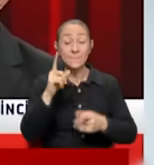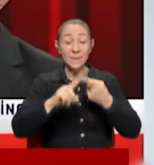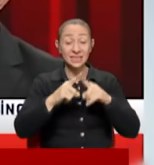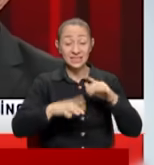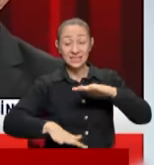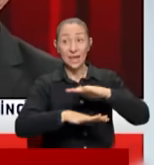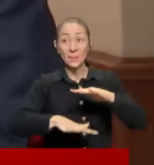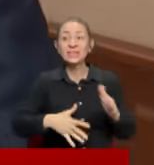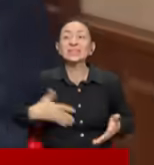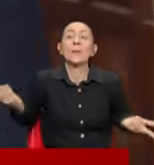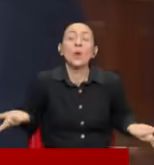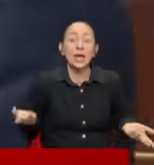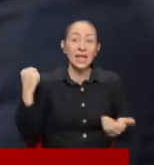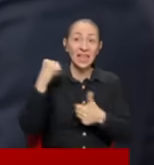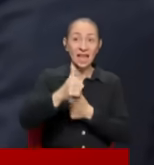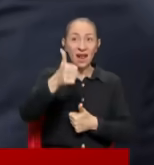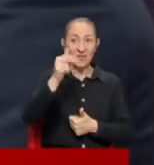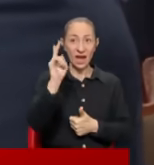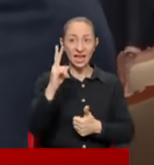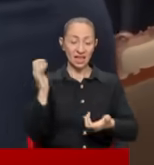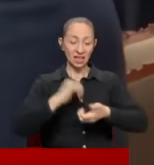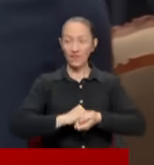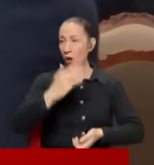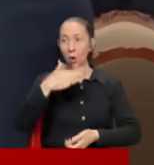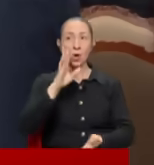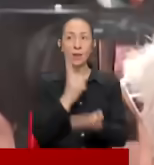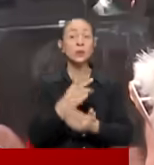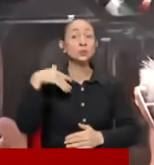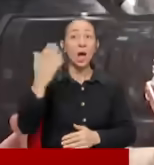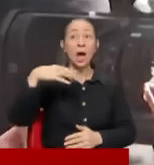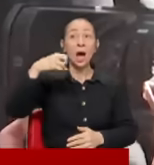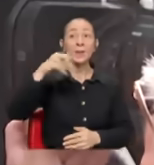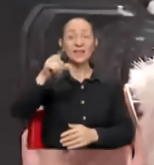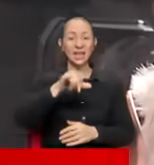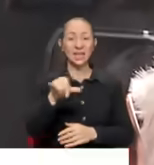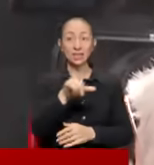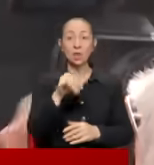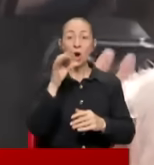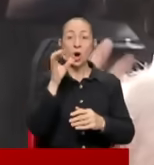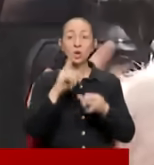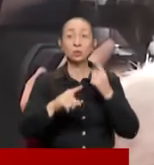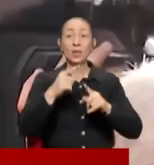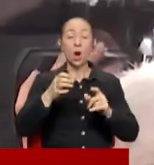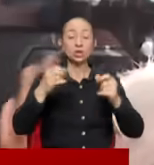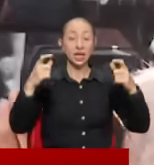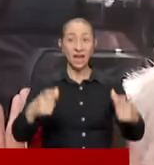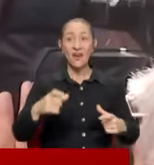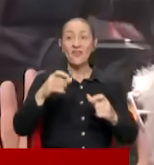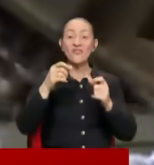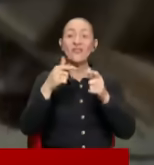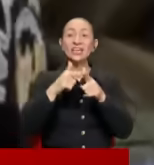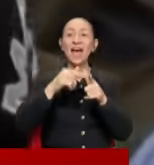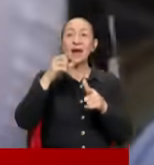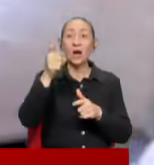partinin tabanı istemiyor. Yeniden Refah Partisi'nin ittifak yok kararı sonrası AK Parti'ye yakın Osmanlı Ocakları, Fatih